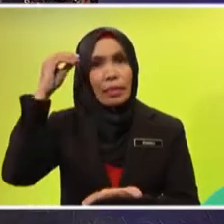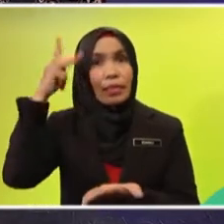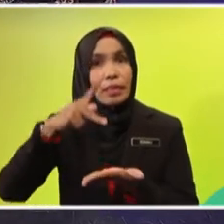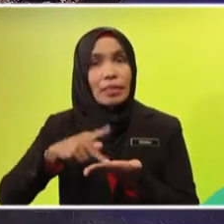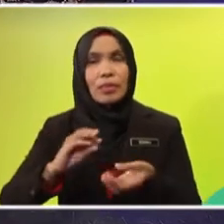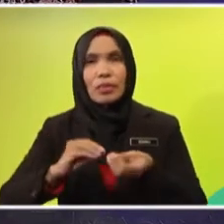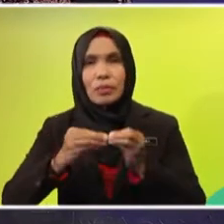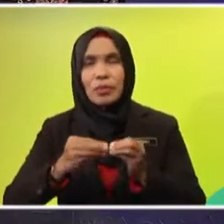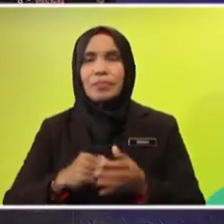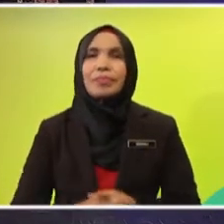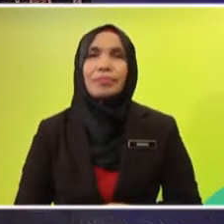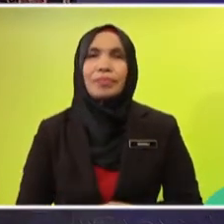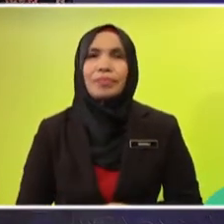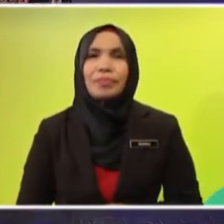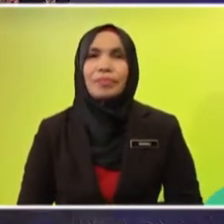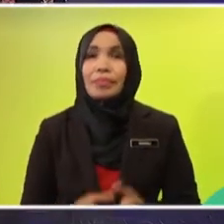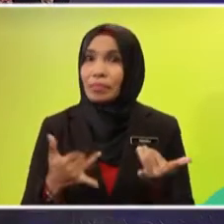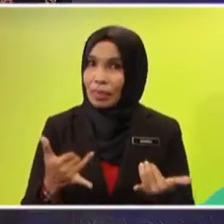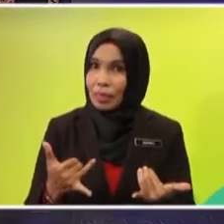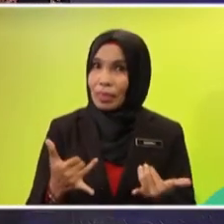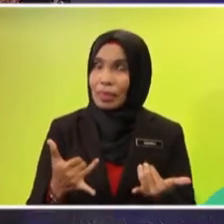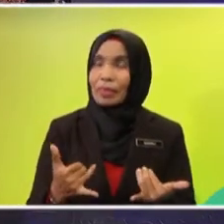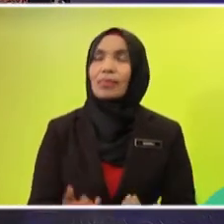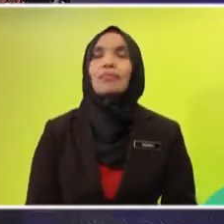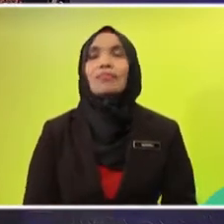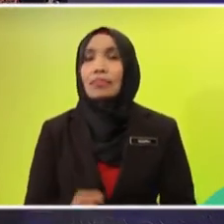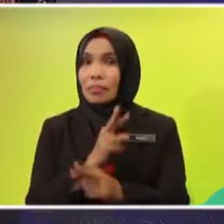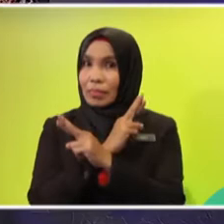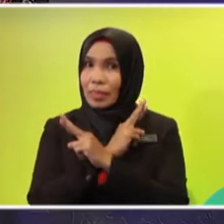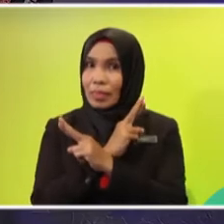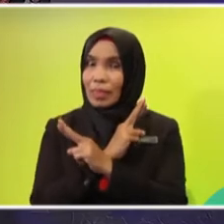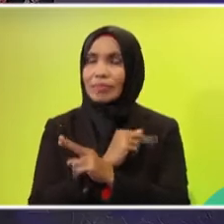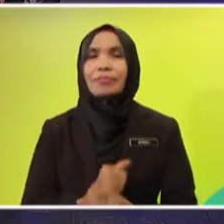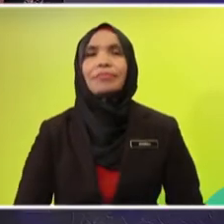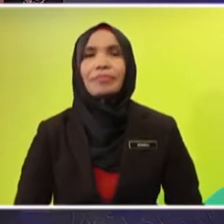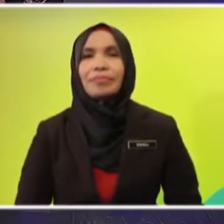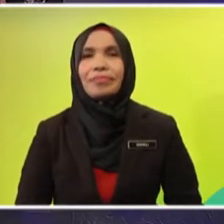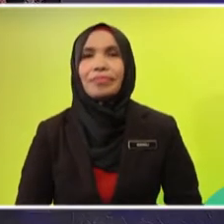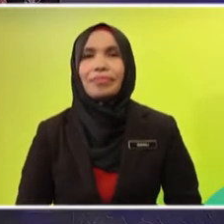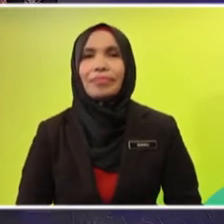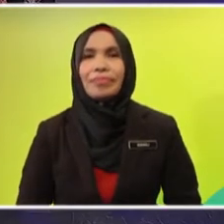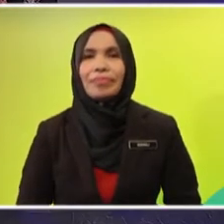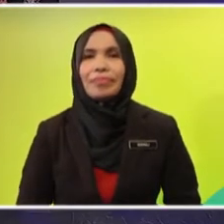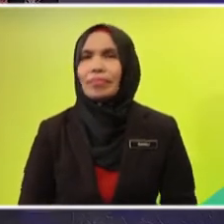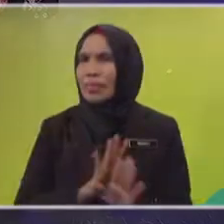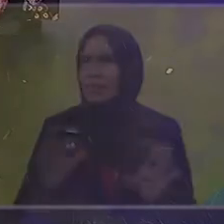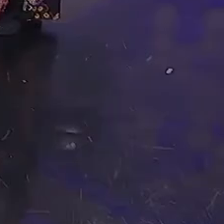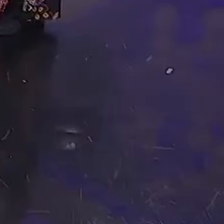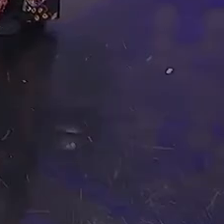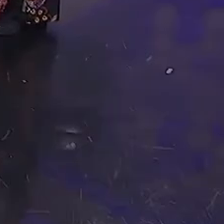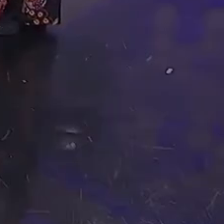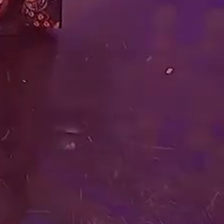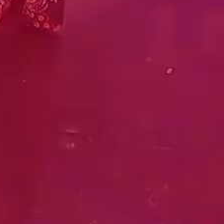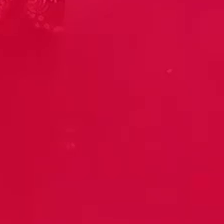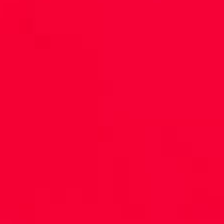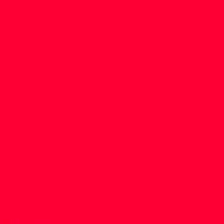balas sekarang ini kita tidak berhak seketika banyak lagi proses operasi ini Tentunya dalam diri TV cpm jangan kemana-mana